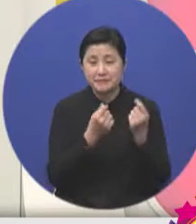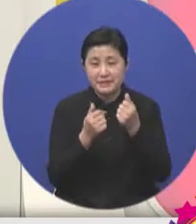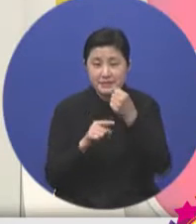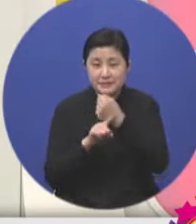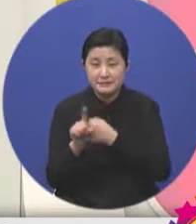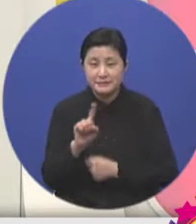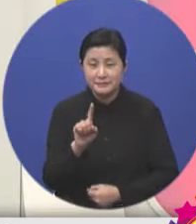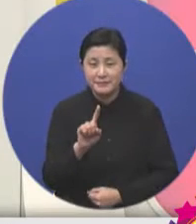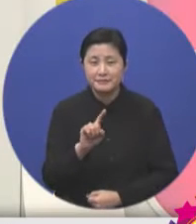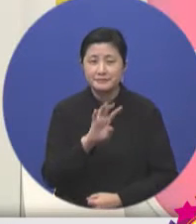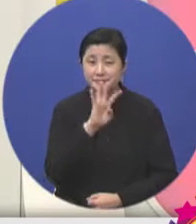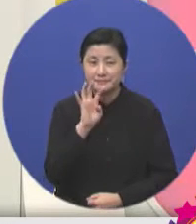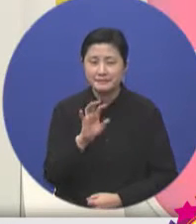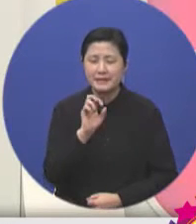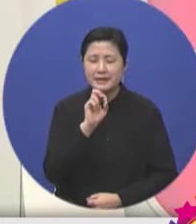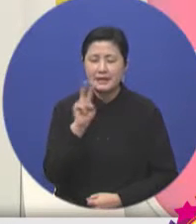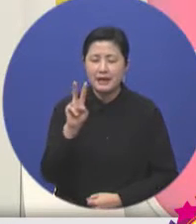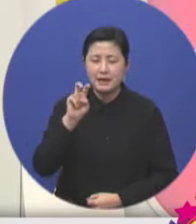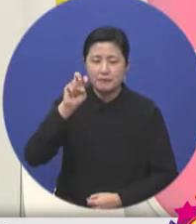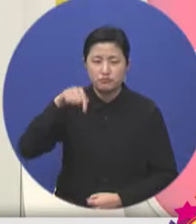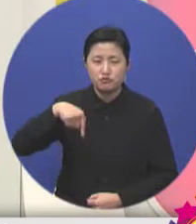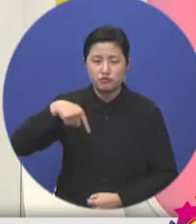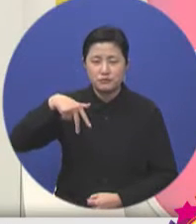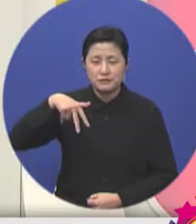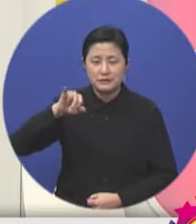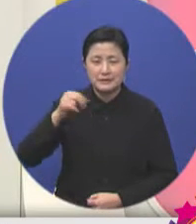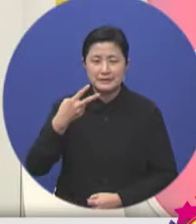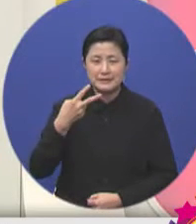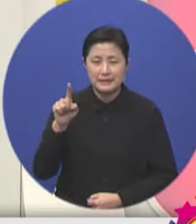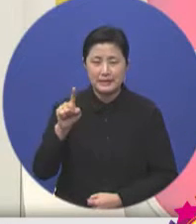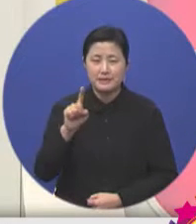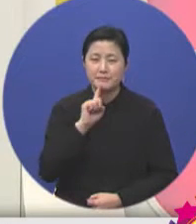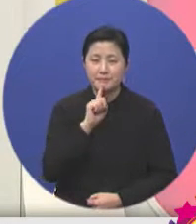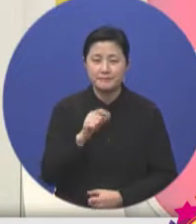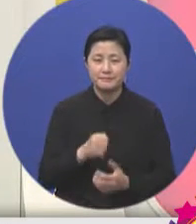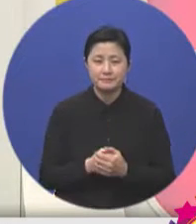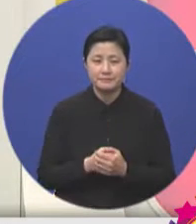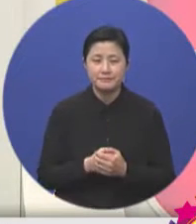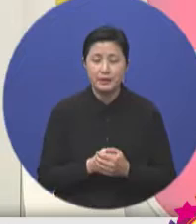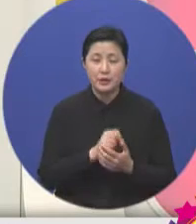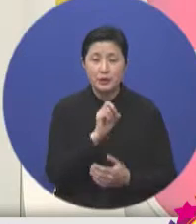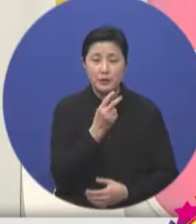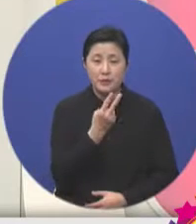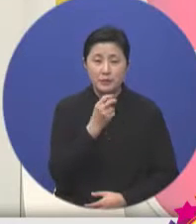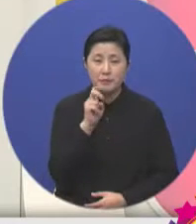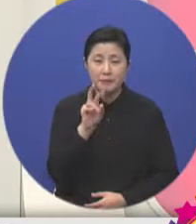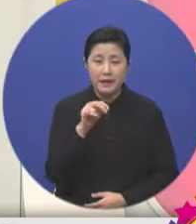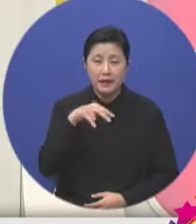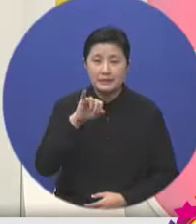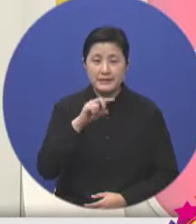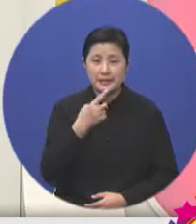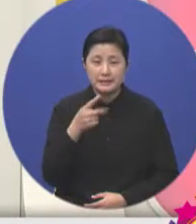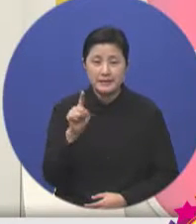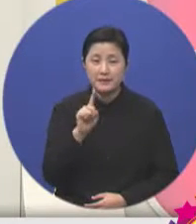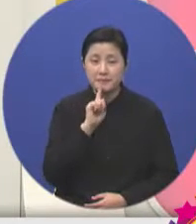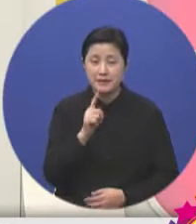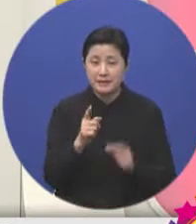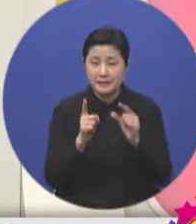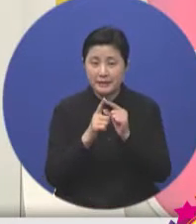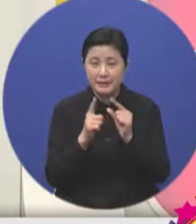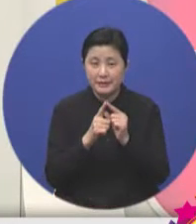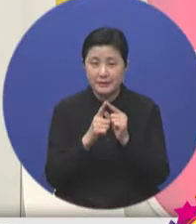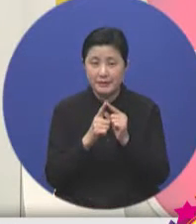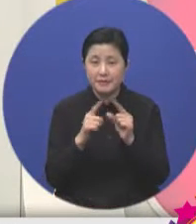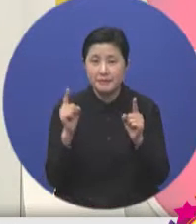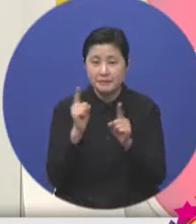비슷한 뜻을 가진 말로는요, 야무지다라는 표현이 있는데요. 그렇다면 요망지다. 요망지다. 요망지다.